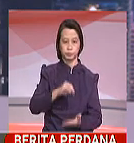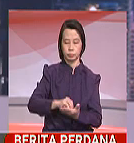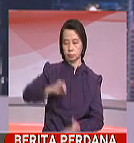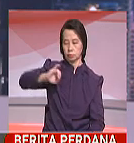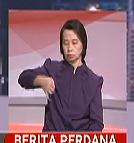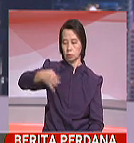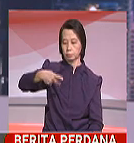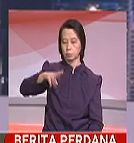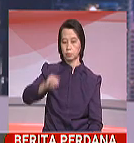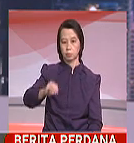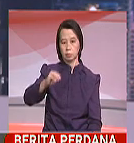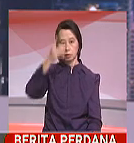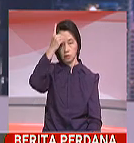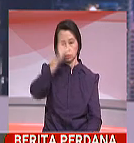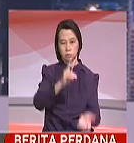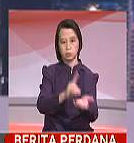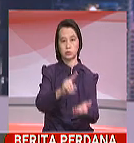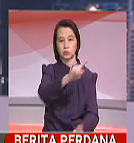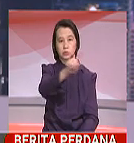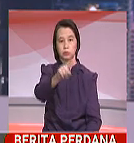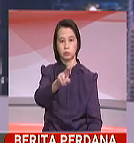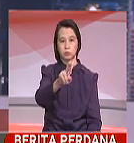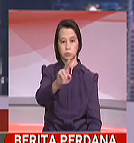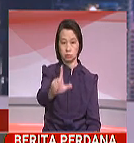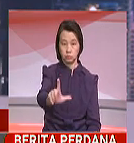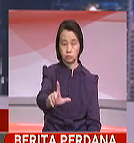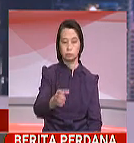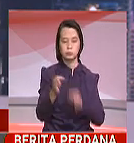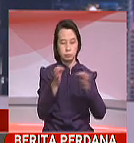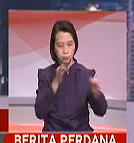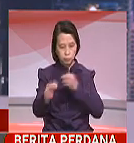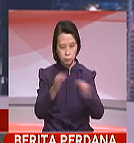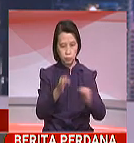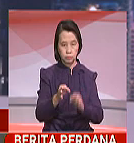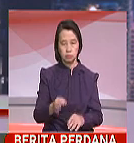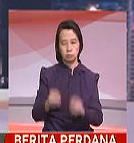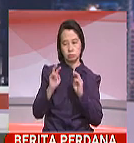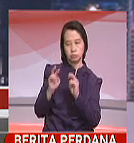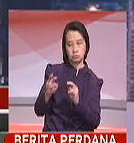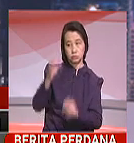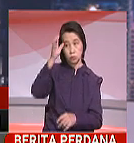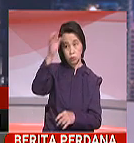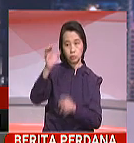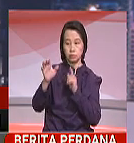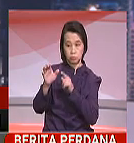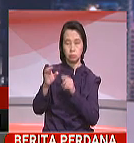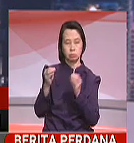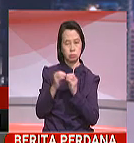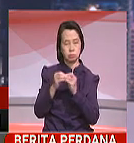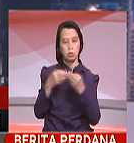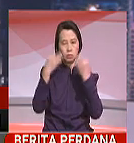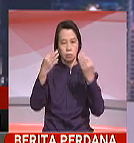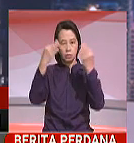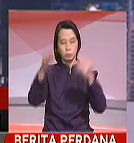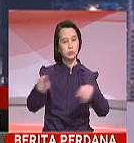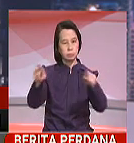Perdana Menteri Hal Ehwal Agama, Datuk Seri Dr. Zulkifli Mohamad Al-Bakri menjelaskan, memandangkan konsep tersebut semakin popular